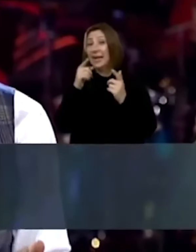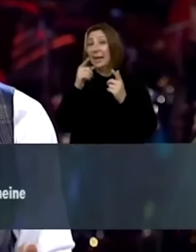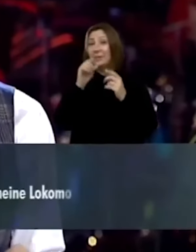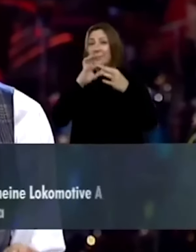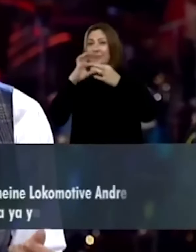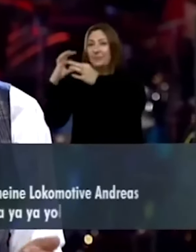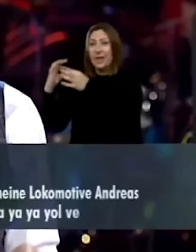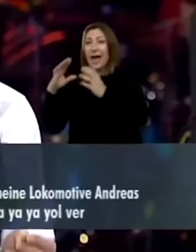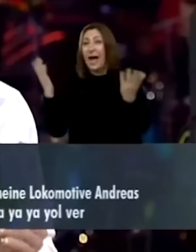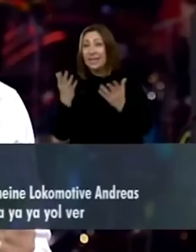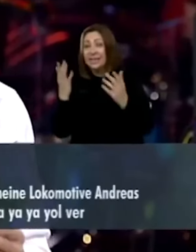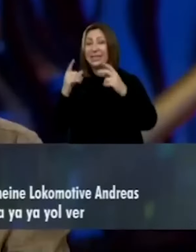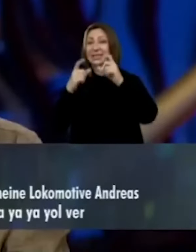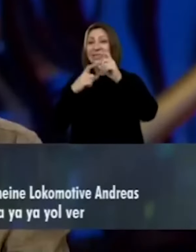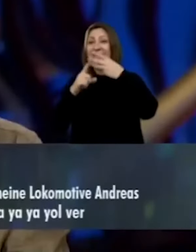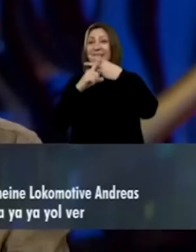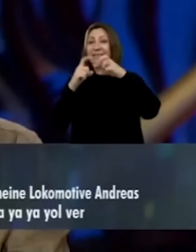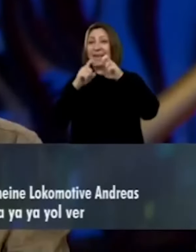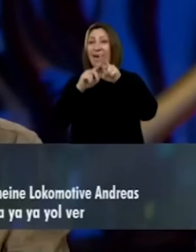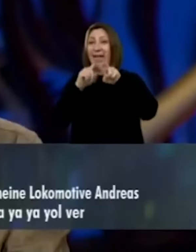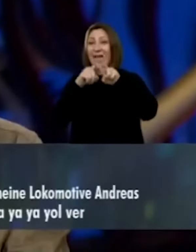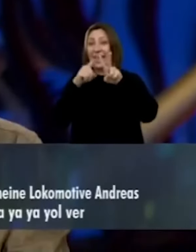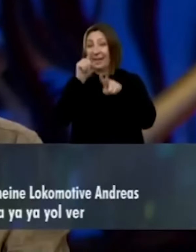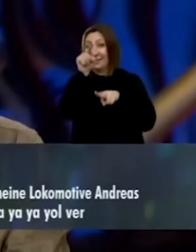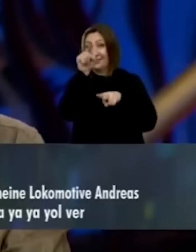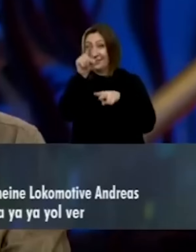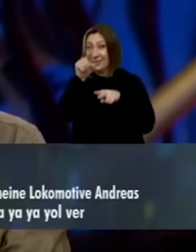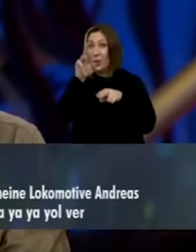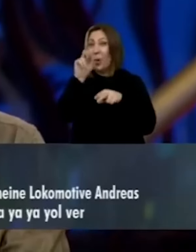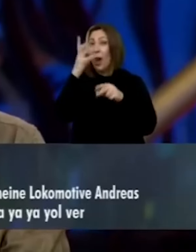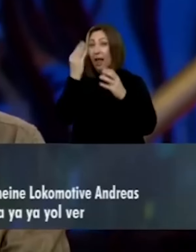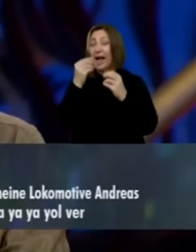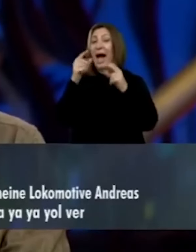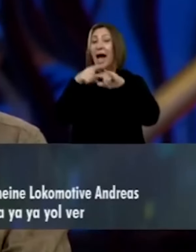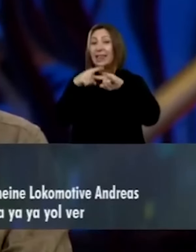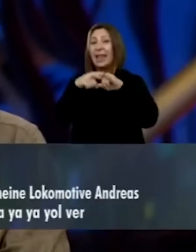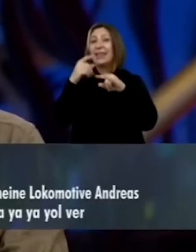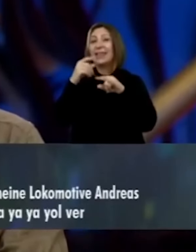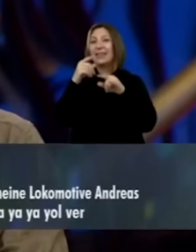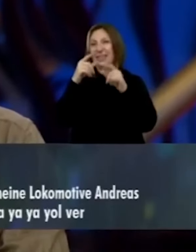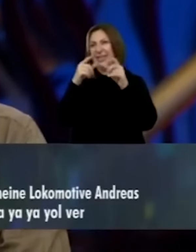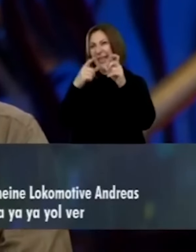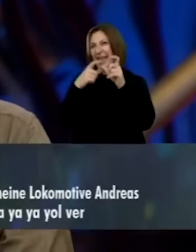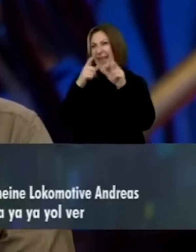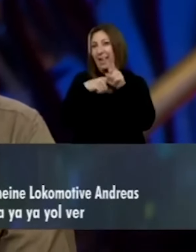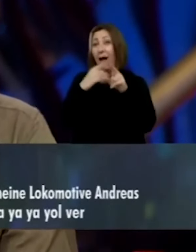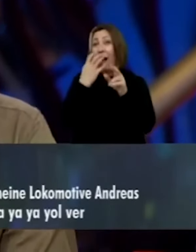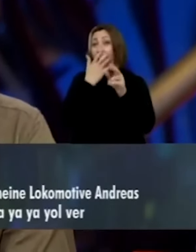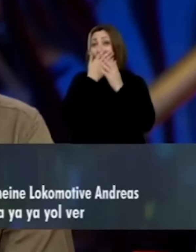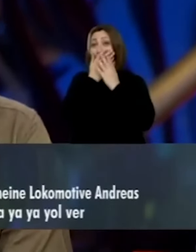Aşağıdaki mısralardan hangisi klibinde Serkan Çayoğlu'nun rol aldığı Hande Yener şarkısına ait?